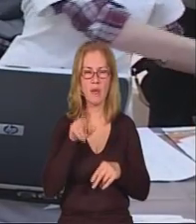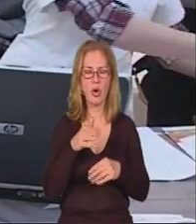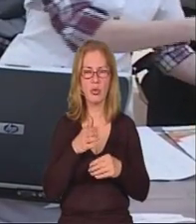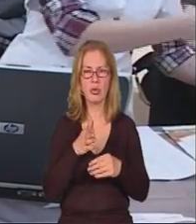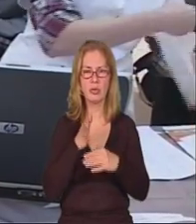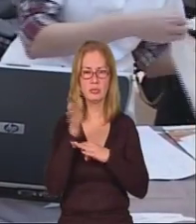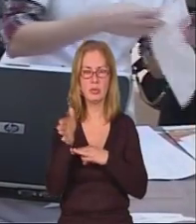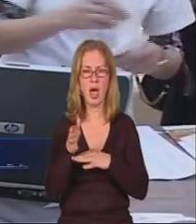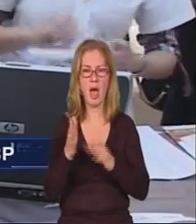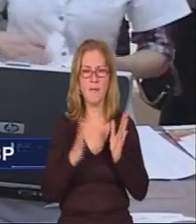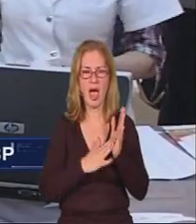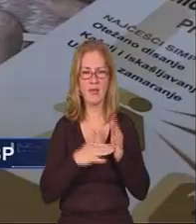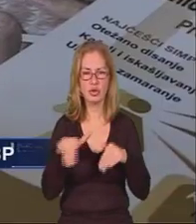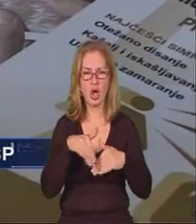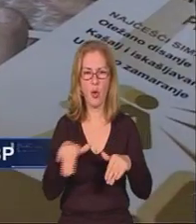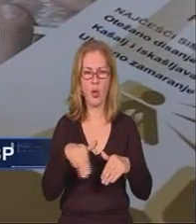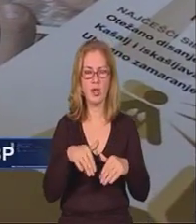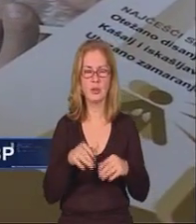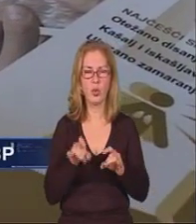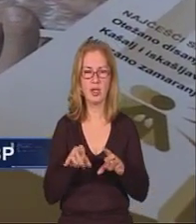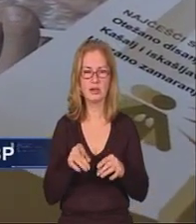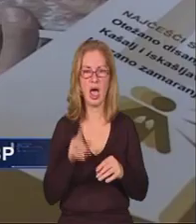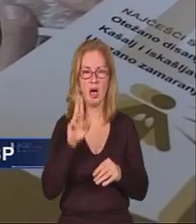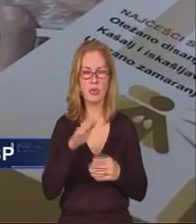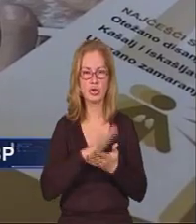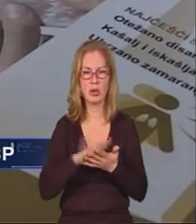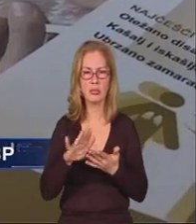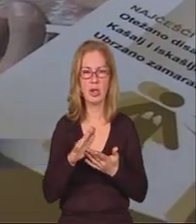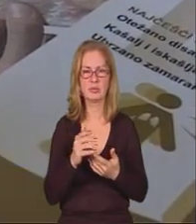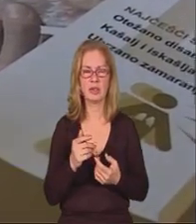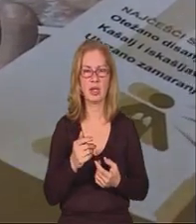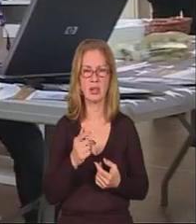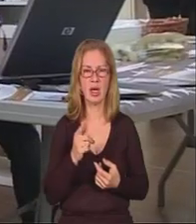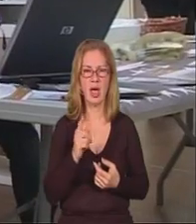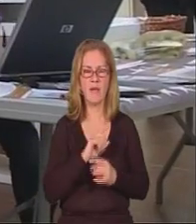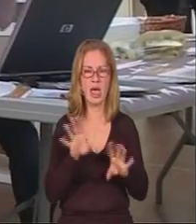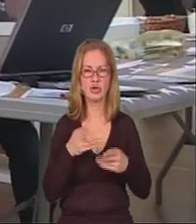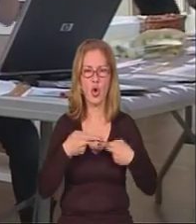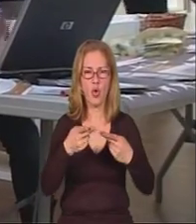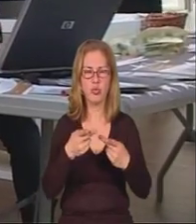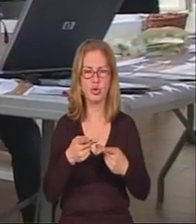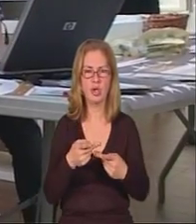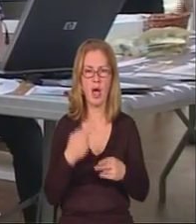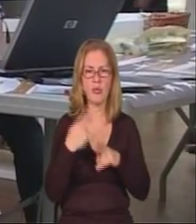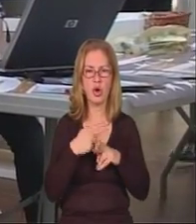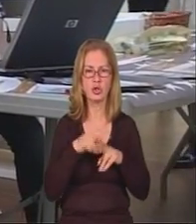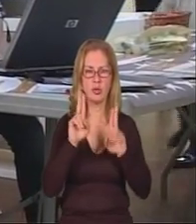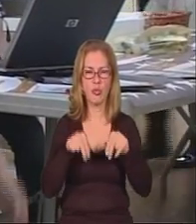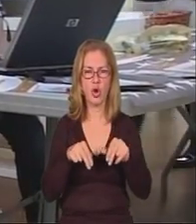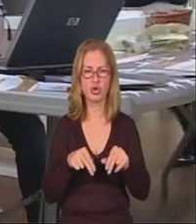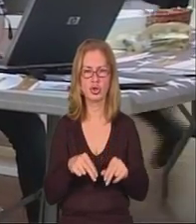u Majevičkoj ulici u Poliklinici za plućne bolesti, a pregled je besplatan i moguće ga je uraditi i bez uputa. Bolest se jednostavno